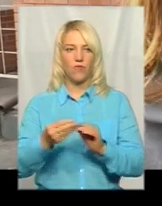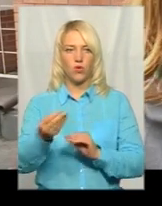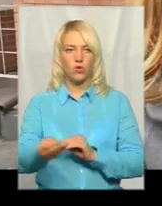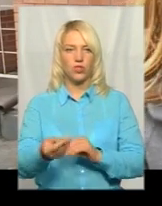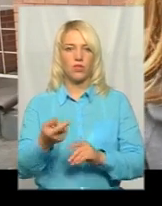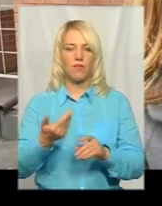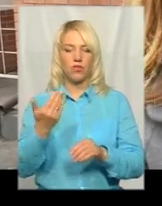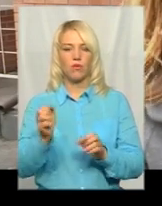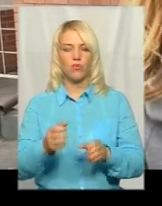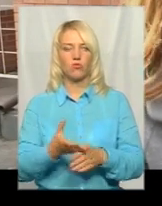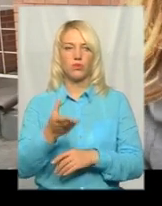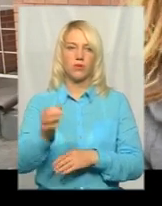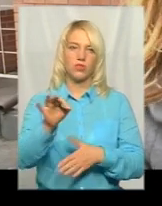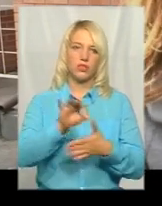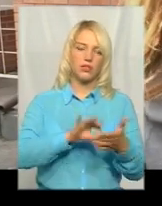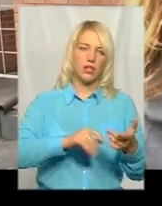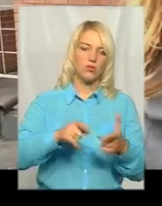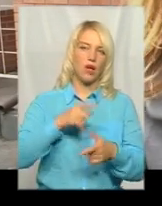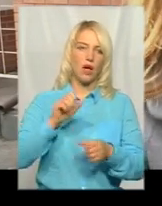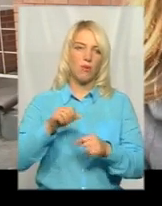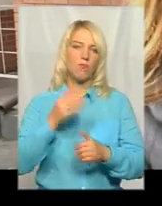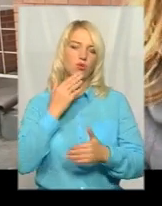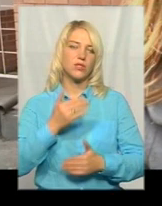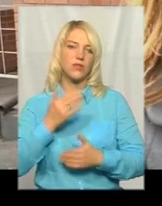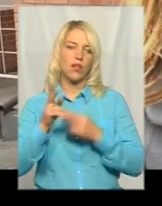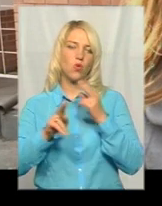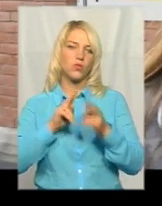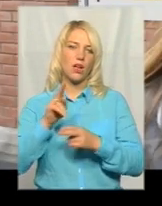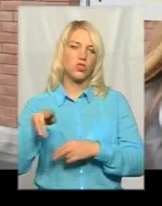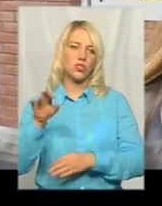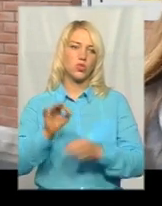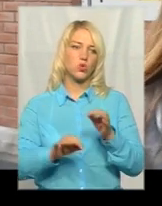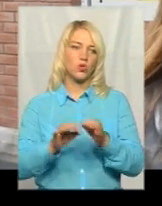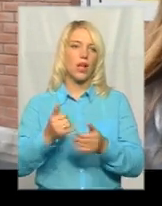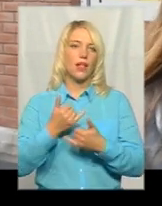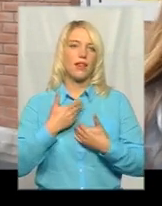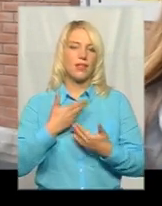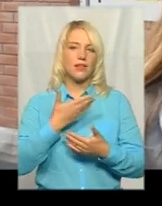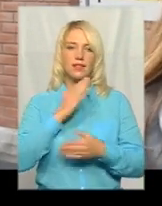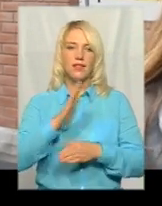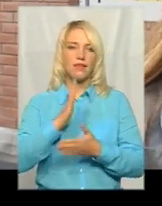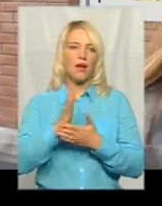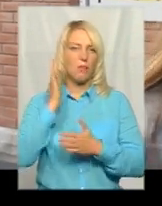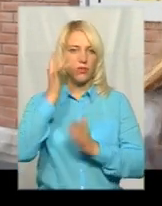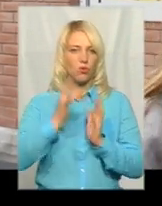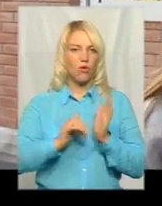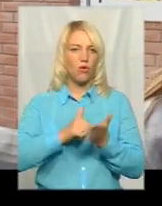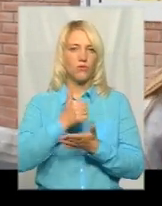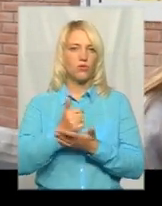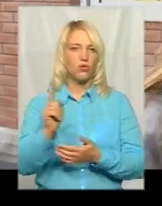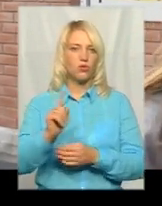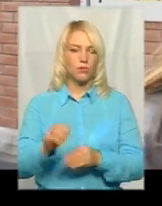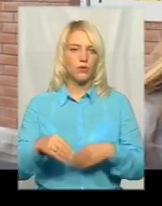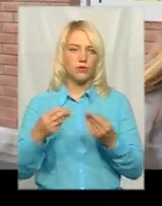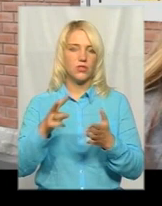вони можуть сплачувати відразу, а можуть звертатися з оскарженням до суду. Для нас не є головною метою, щоб винести штраф